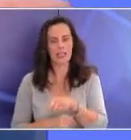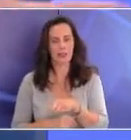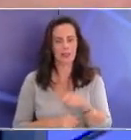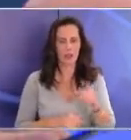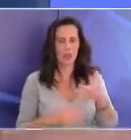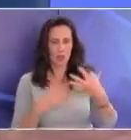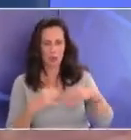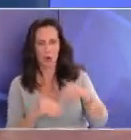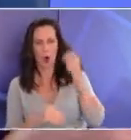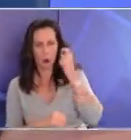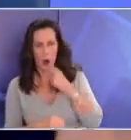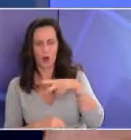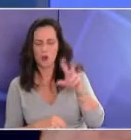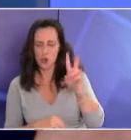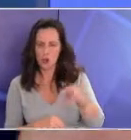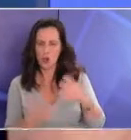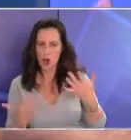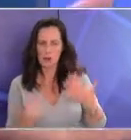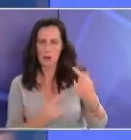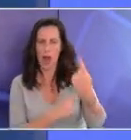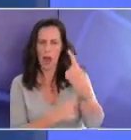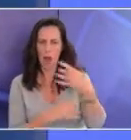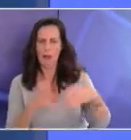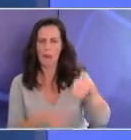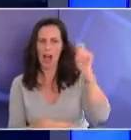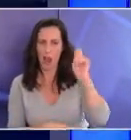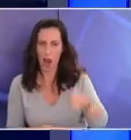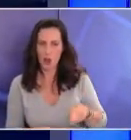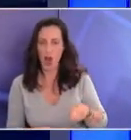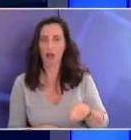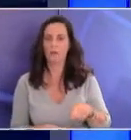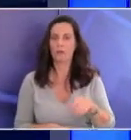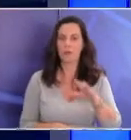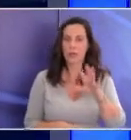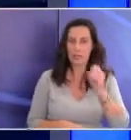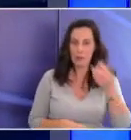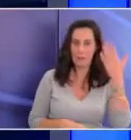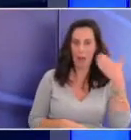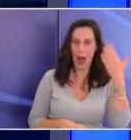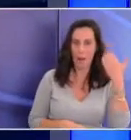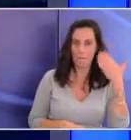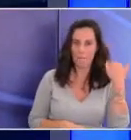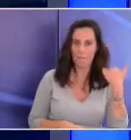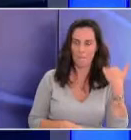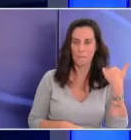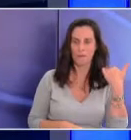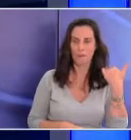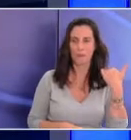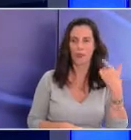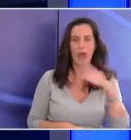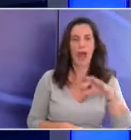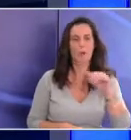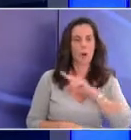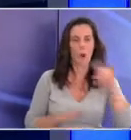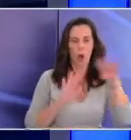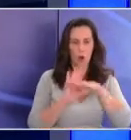משפחות פשע, יש מספר לקוח בחברת אשראי. כן, בוא נגיד, אם פעם, הרי אומרים הלא חוקיים,